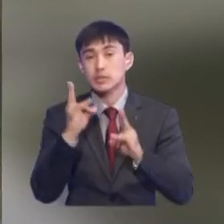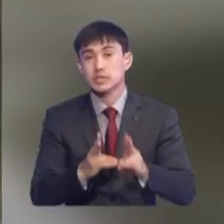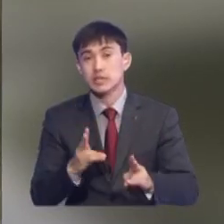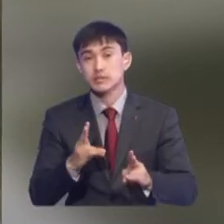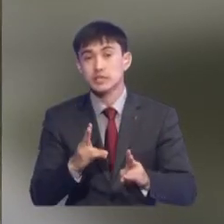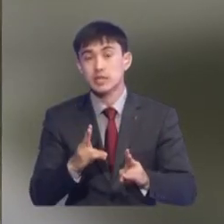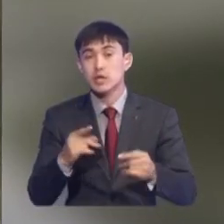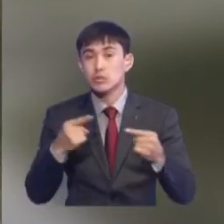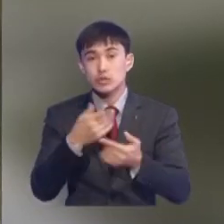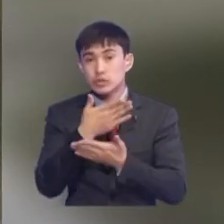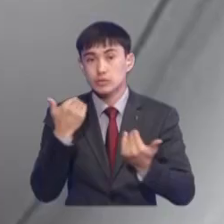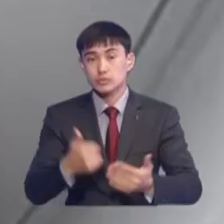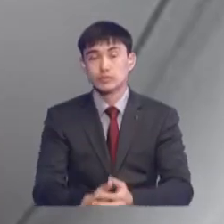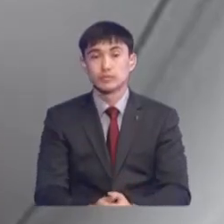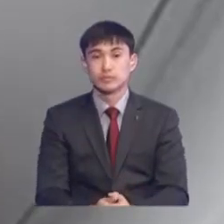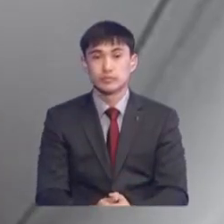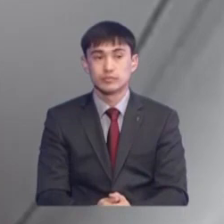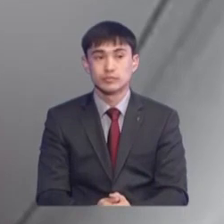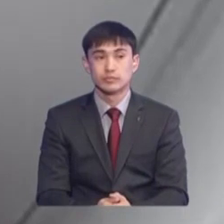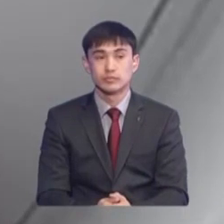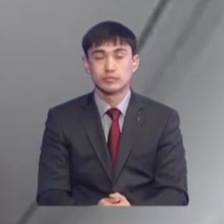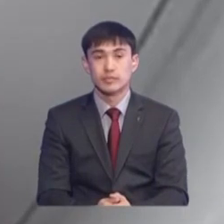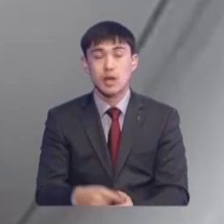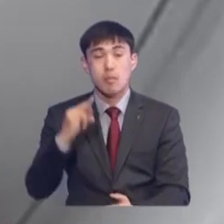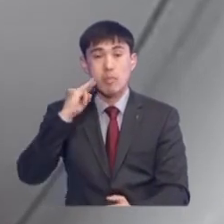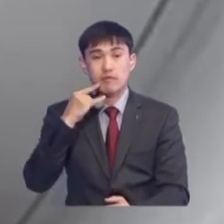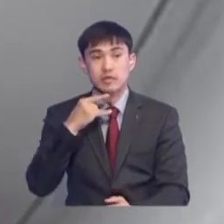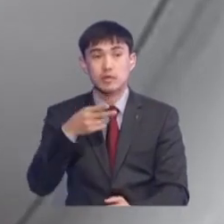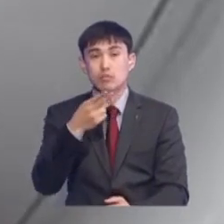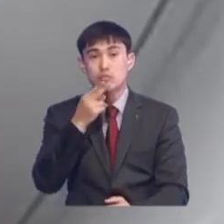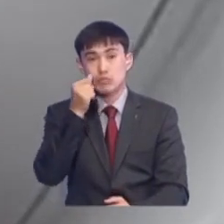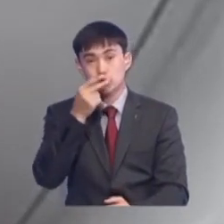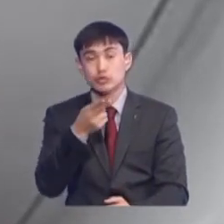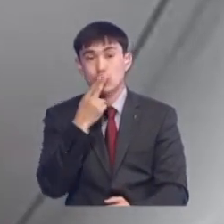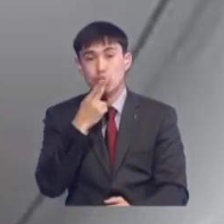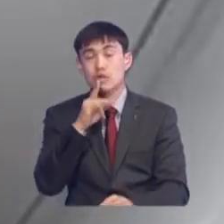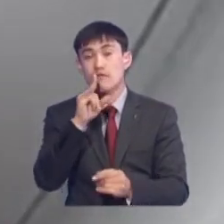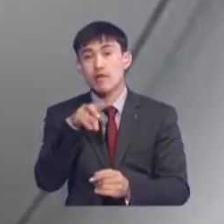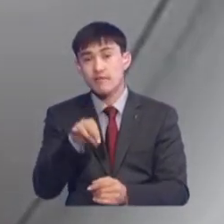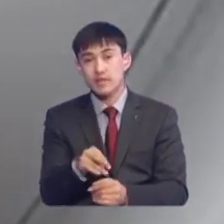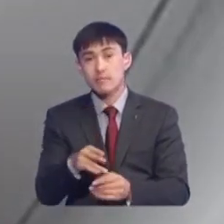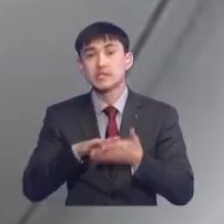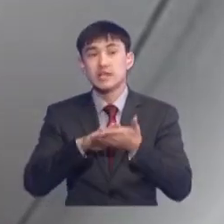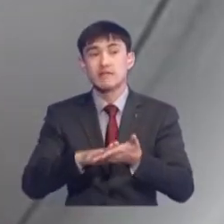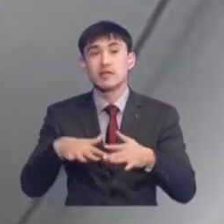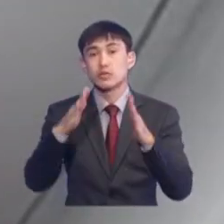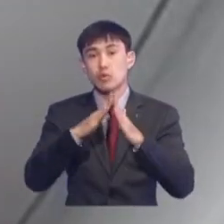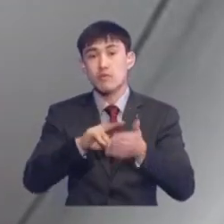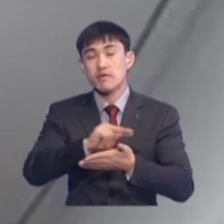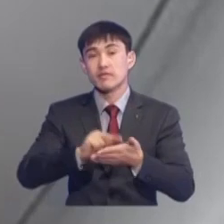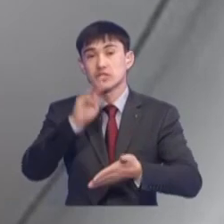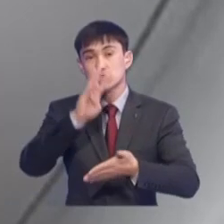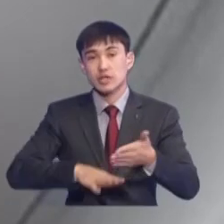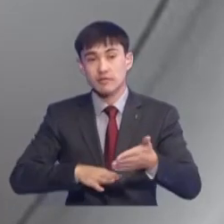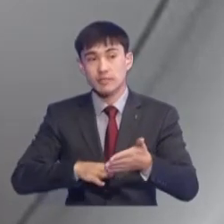грабителя не уточняется Павлодаре мужчина Закурил пока ехал в лифте по заявлению жильцов дома ему выписали